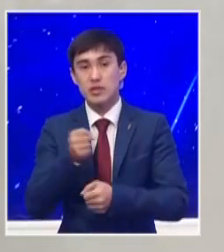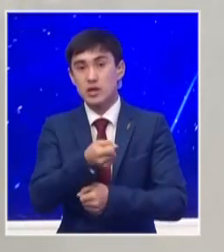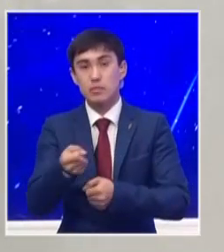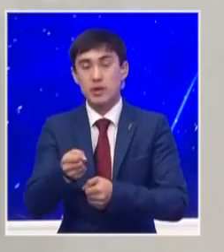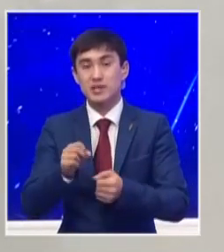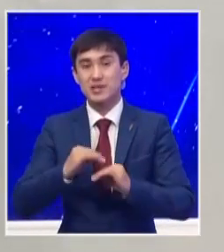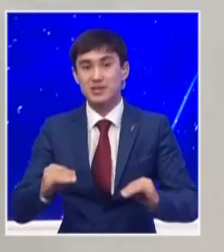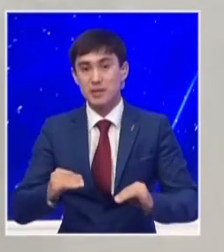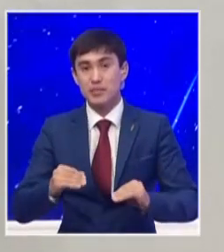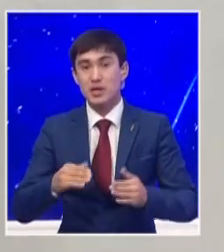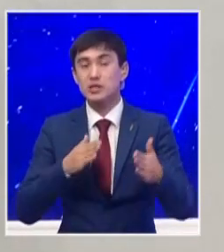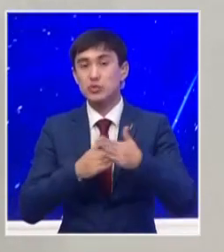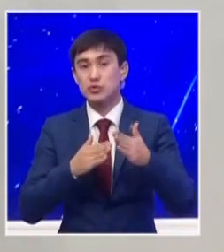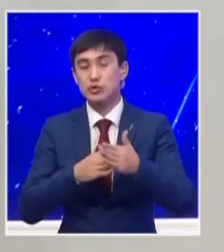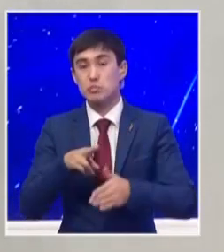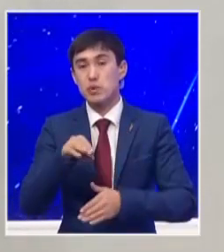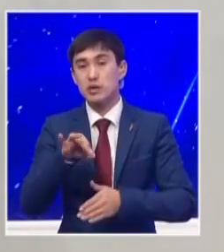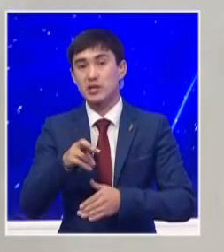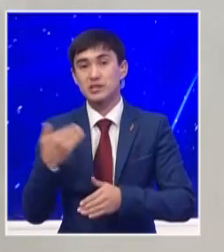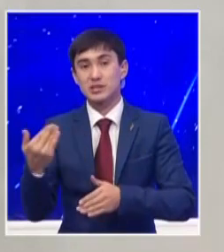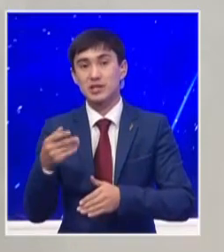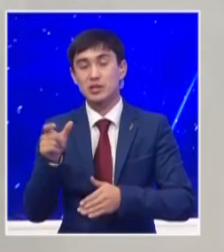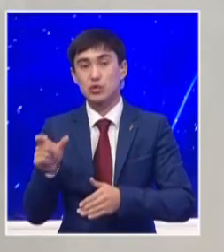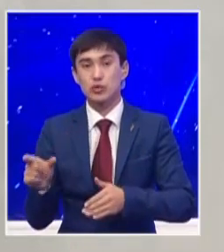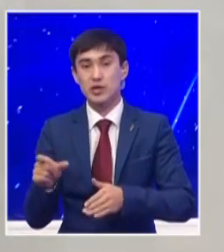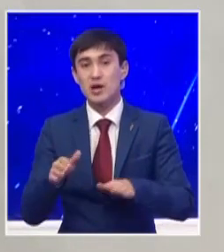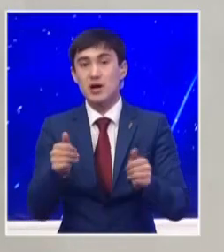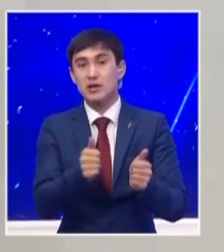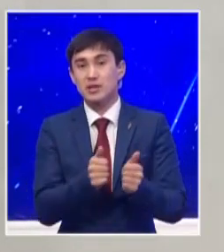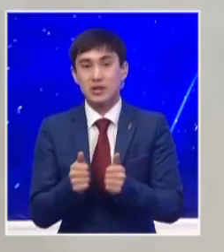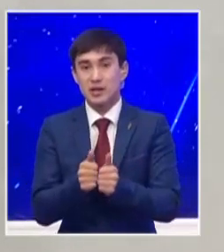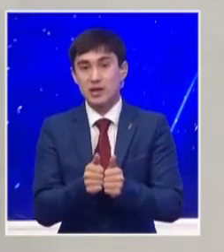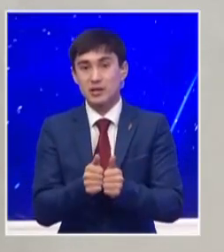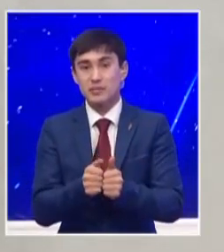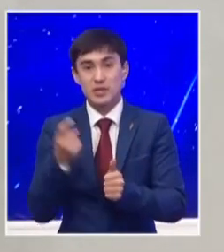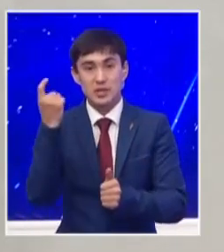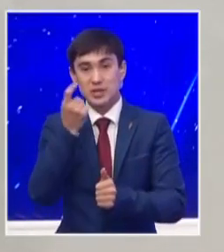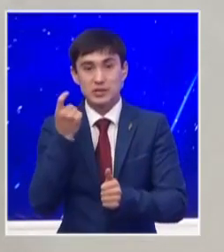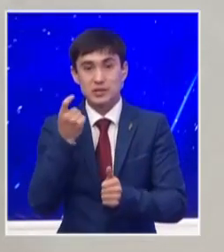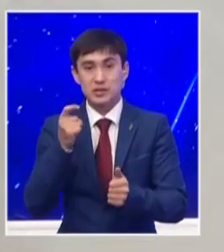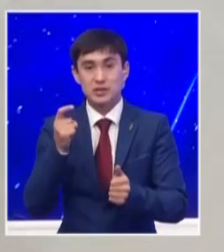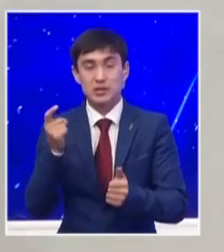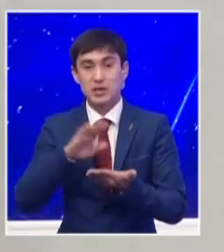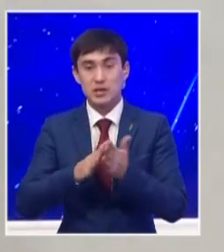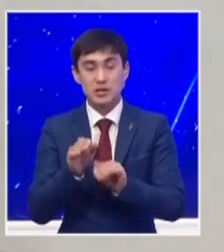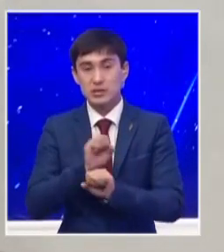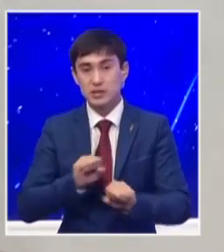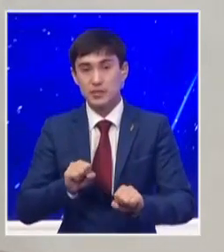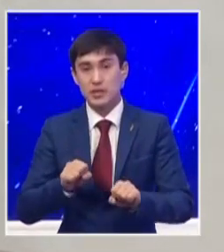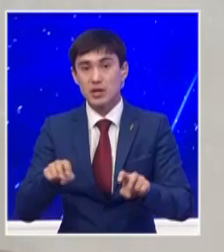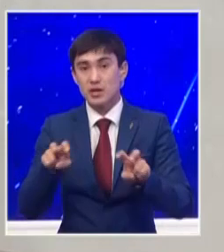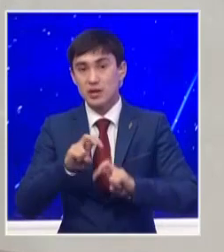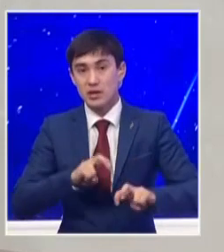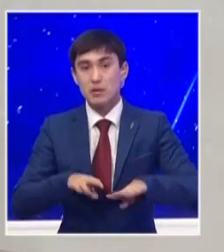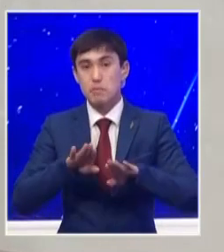и исключить обращение с пиротехникой со стороны людей находящихся в нетрезвом состоянии внезапные рейды по